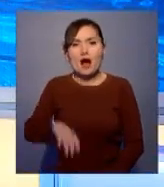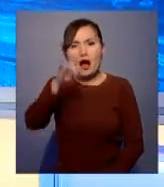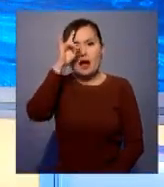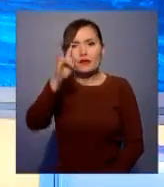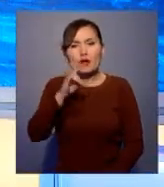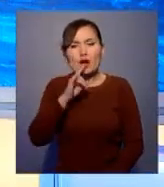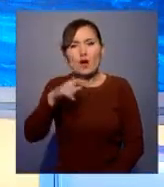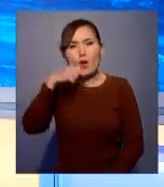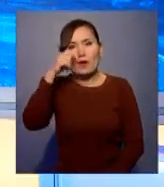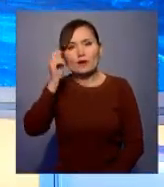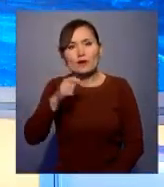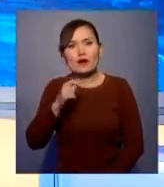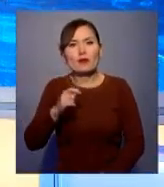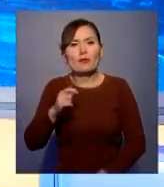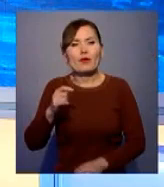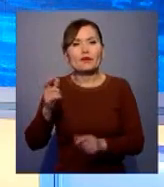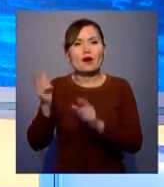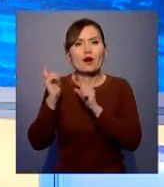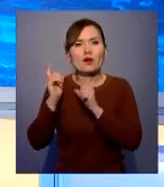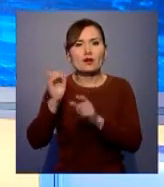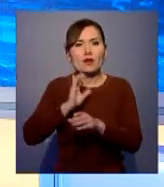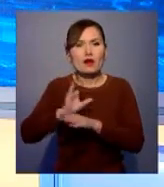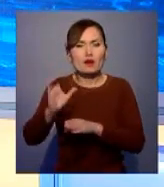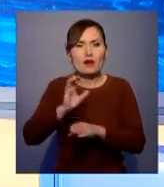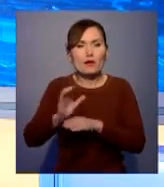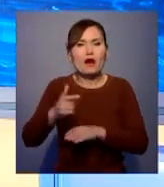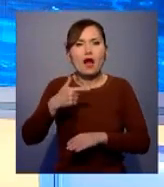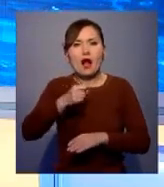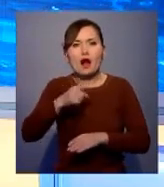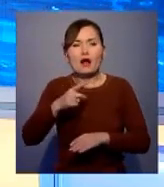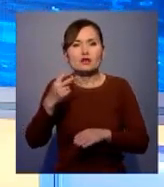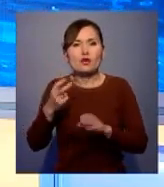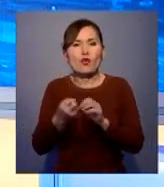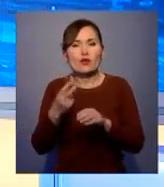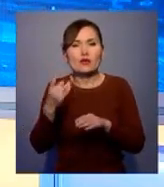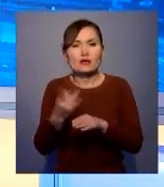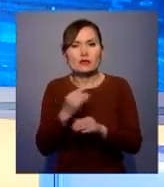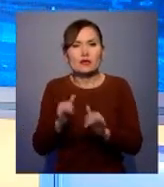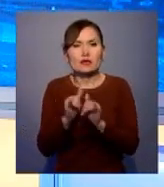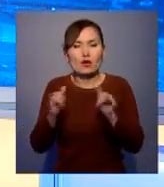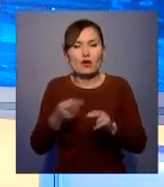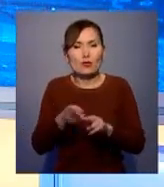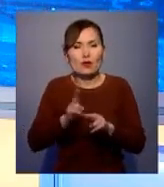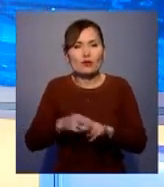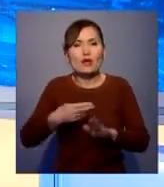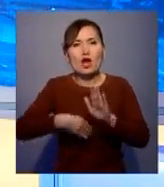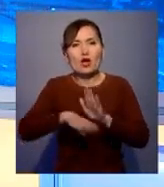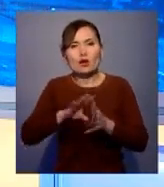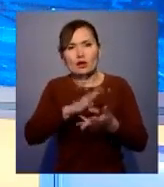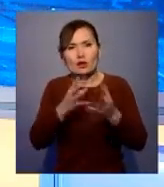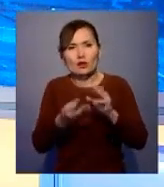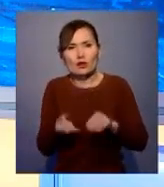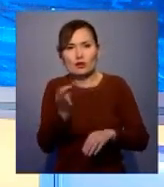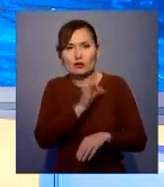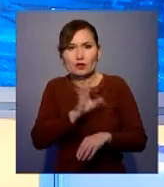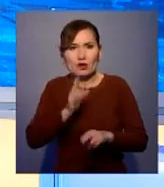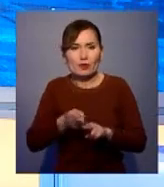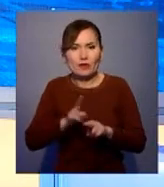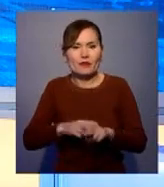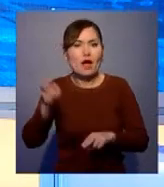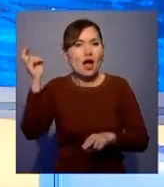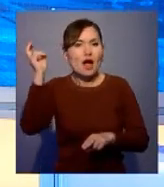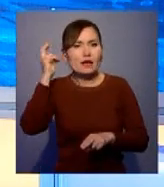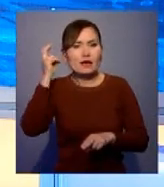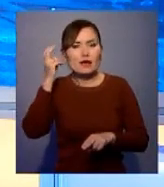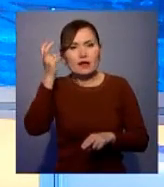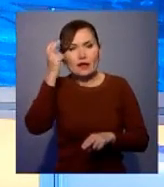Қазақстаннан Украинаға тасымалданатын сұйытылған газдың көлемі 12 есеге дейін арты бұрын соңды болмаған рекордтық көрсеткішке жетті. Бұл туралы Киевте